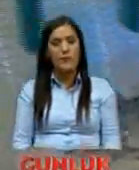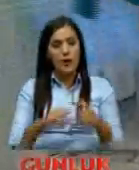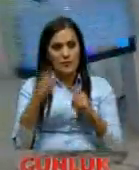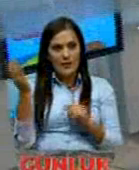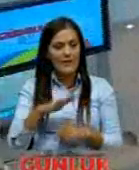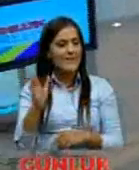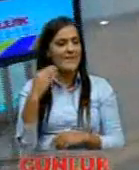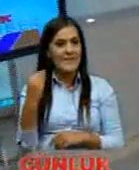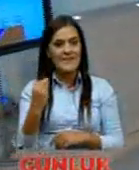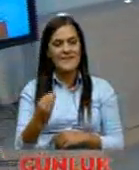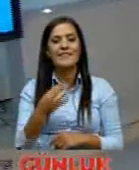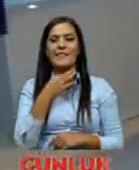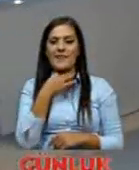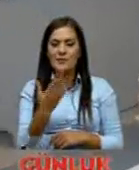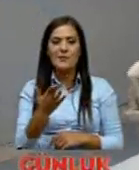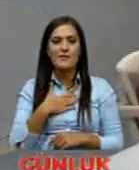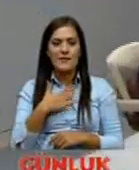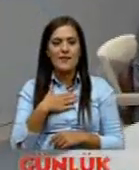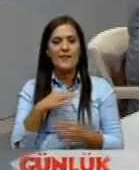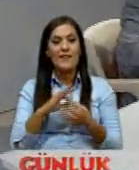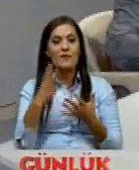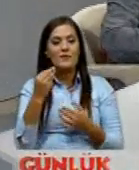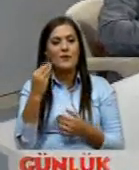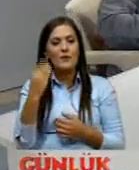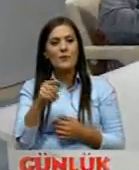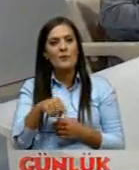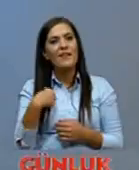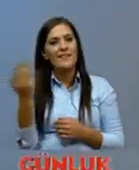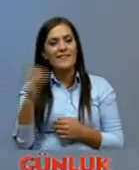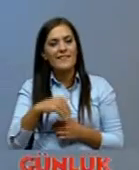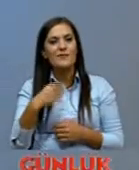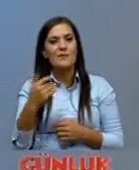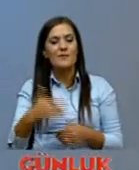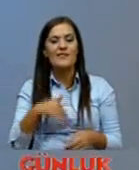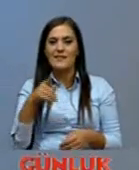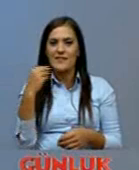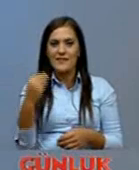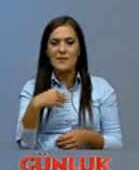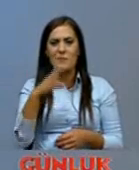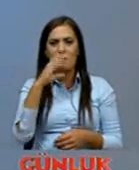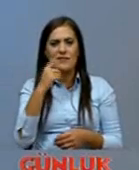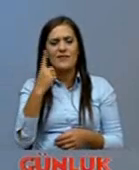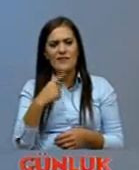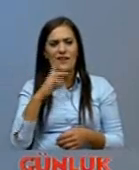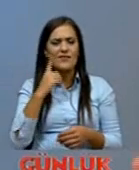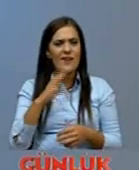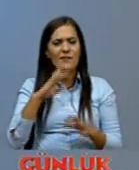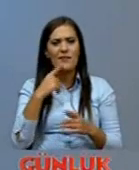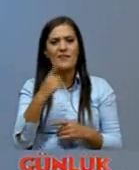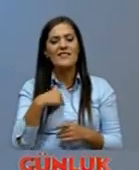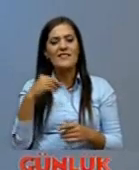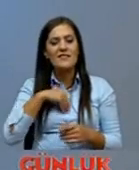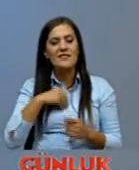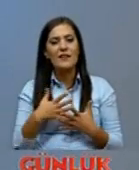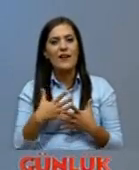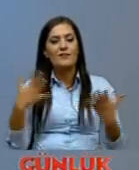Efendim hoş geldiniz. Nasılsınız? Teşekkür ederim. Sağ olun. Ne güzel oldu böyle sizi ağırlamak. Siz de iyisiniz. Vallahi pasta, şeker, şekerleme falan deyince insan